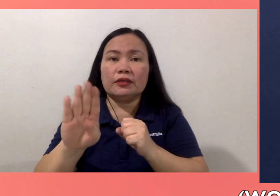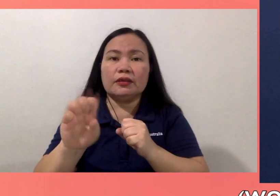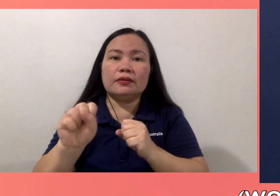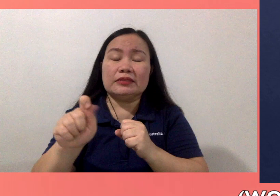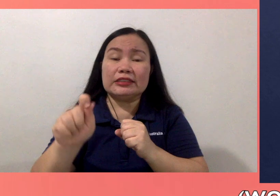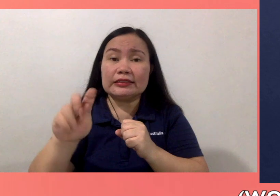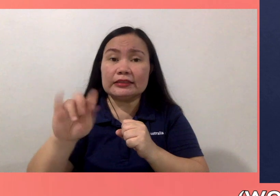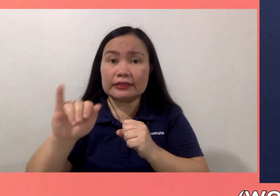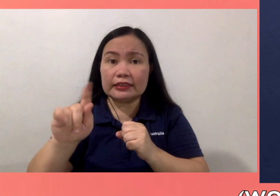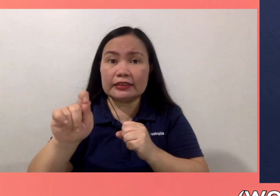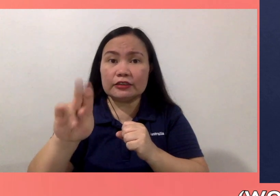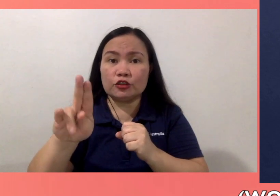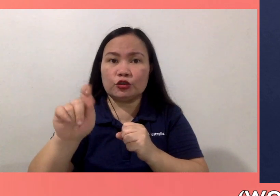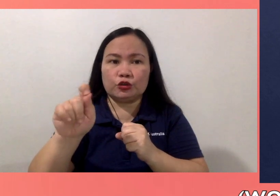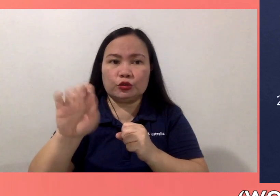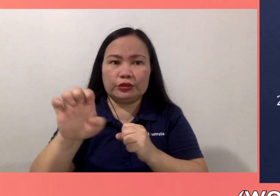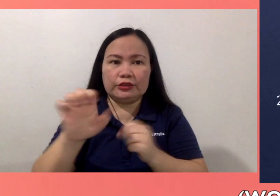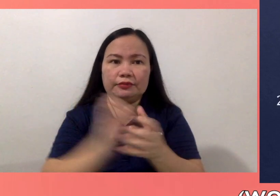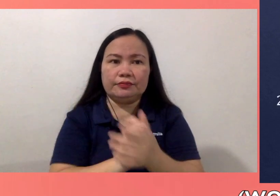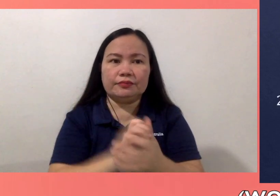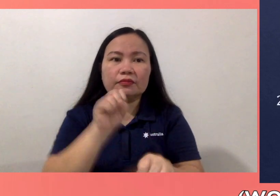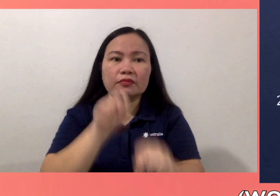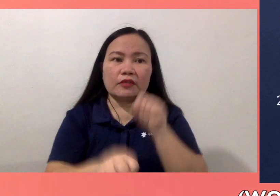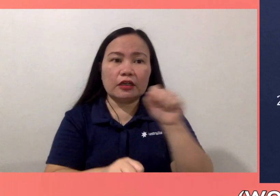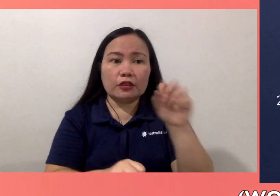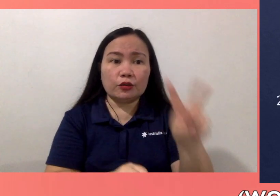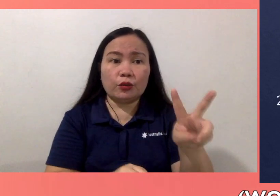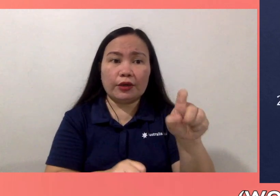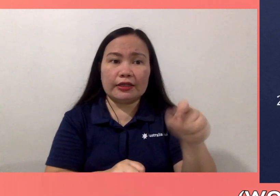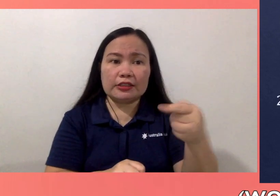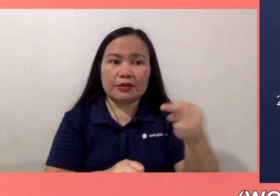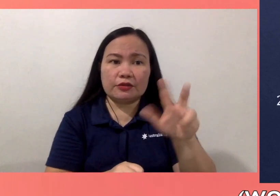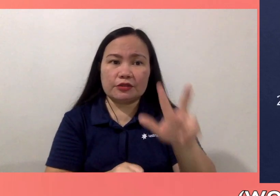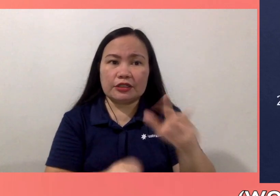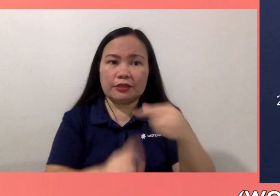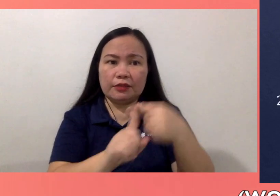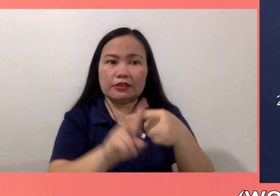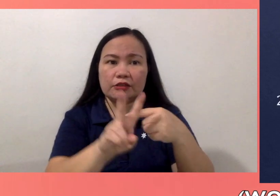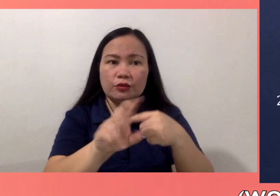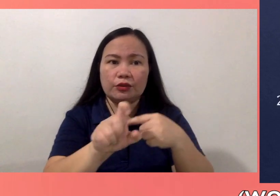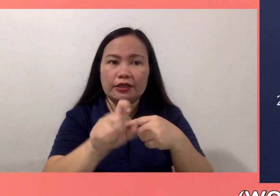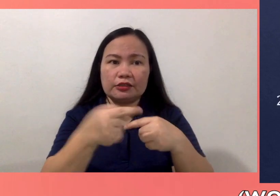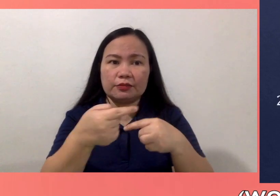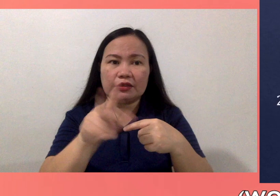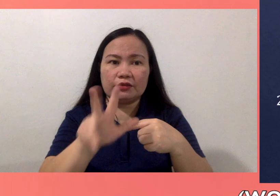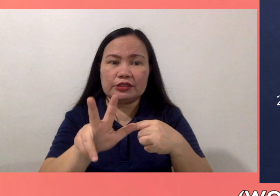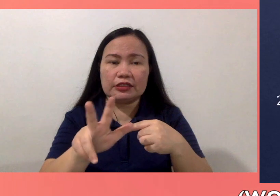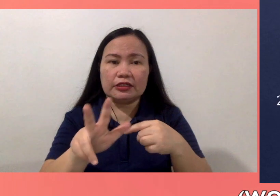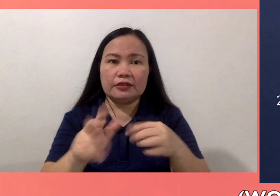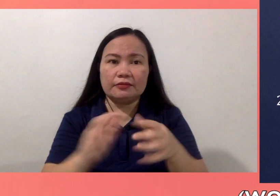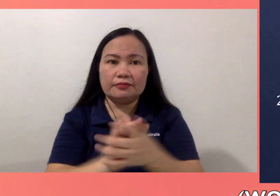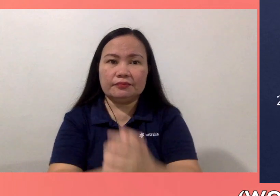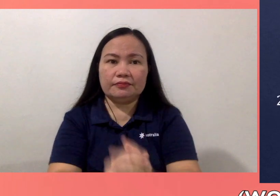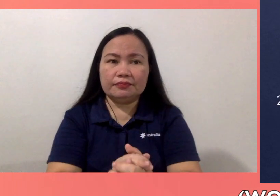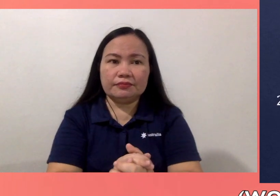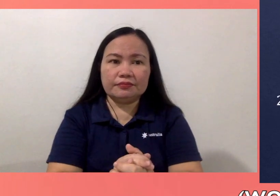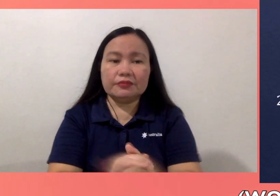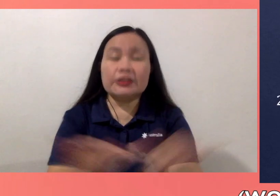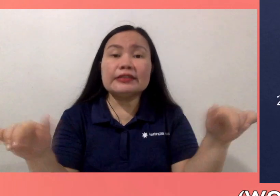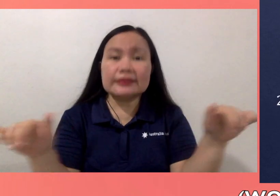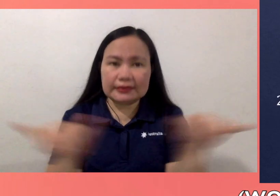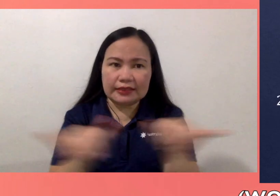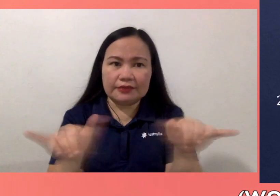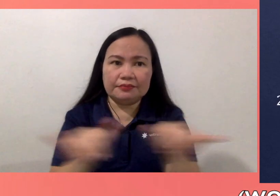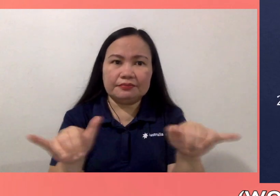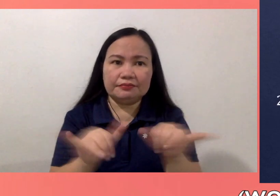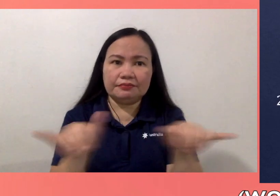natin yung value nito. So, therefore, 2x minus 3 plus 2x minus 3. Okay, same